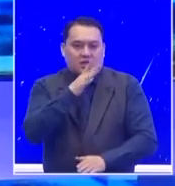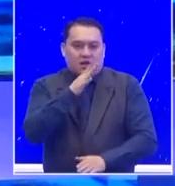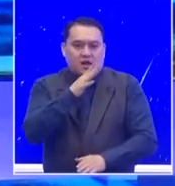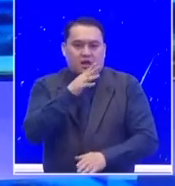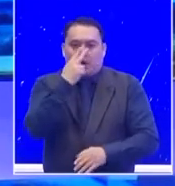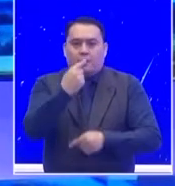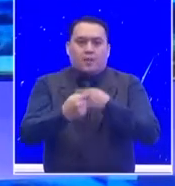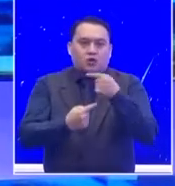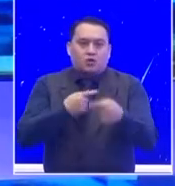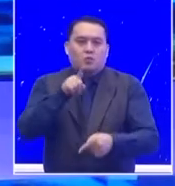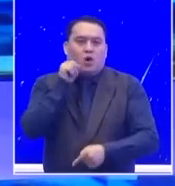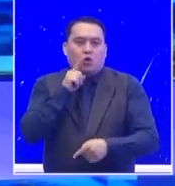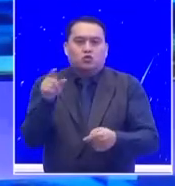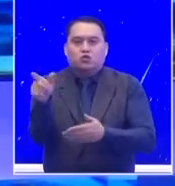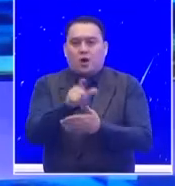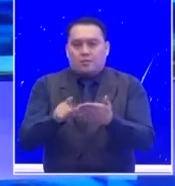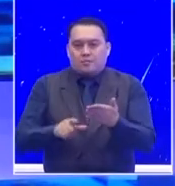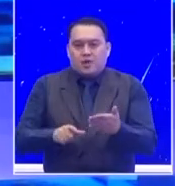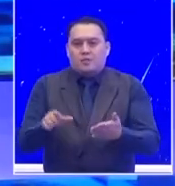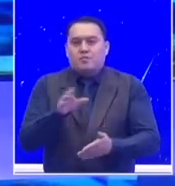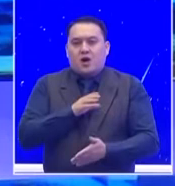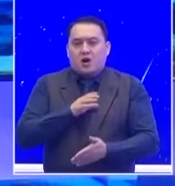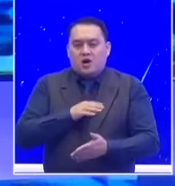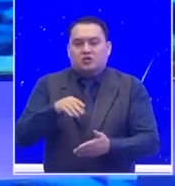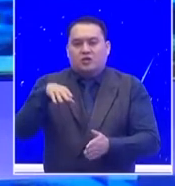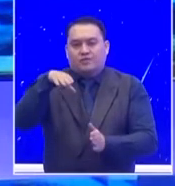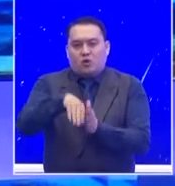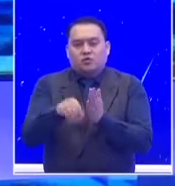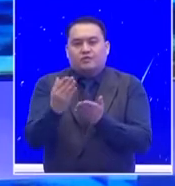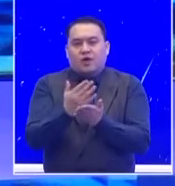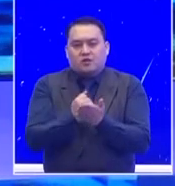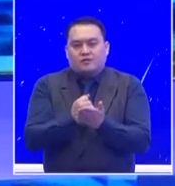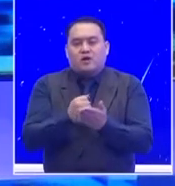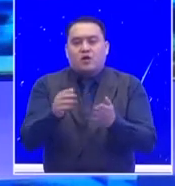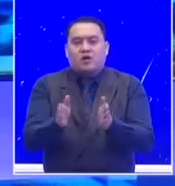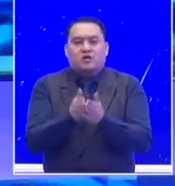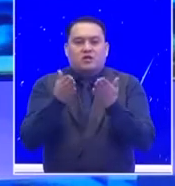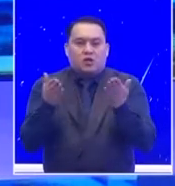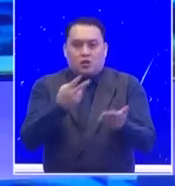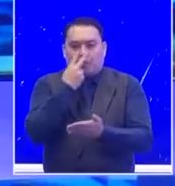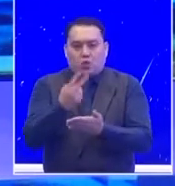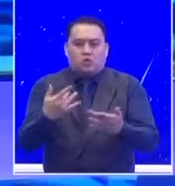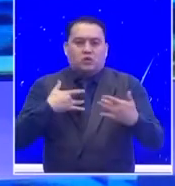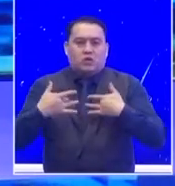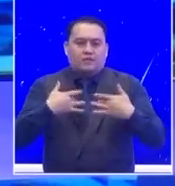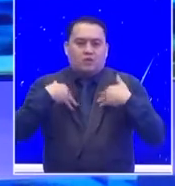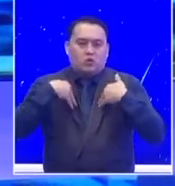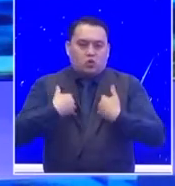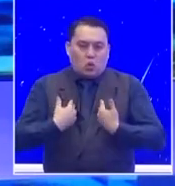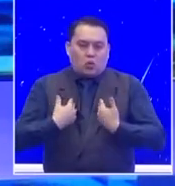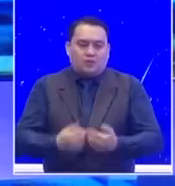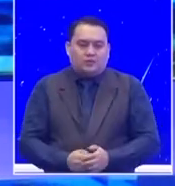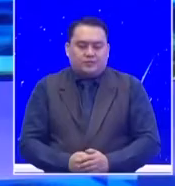По традиции молодежь прочитала стихи из богатой коллекции шедевров Макатаева и показала драматическую постановку